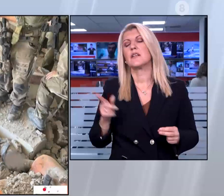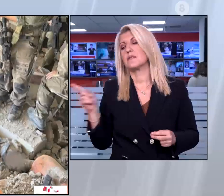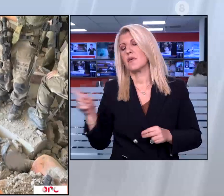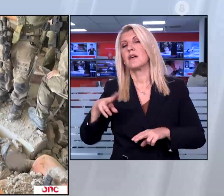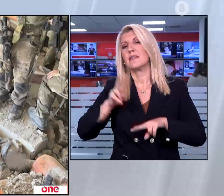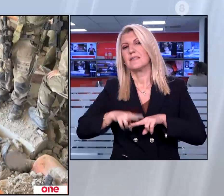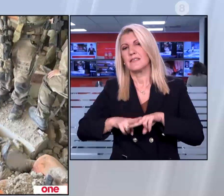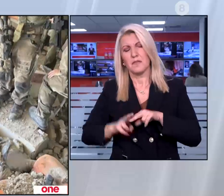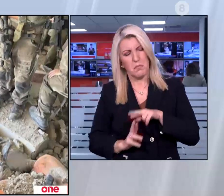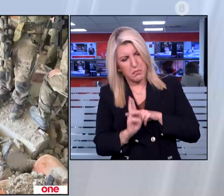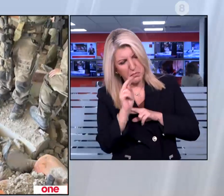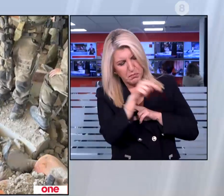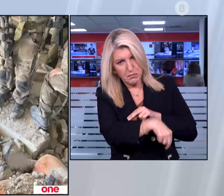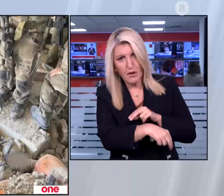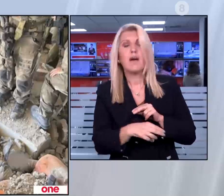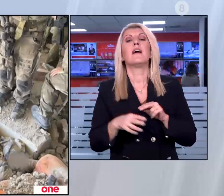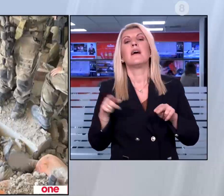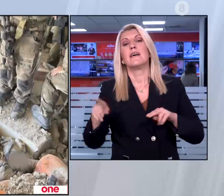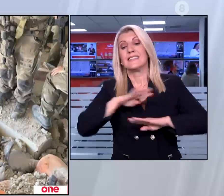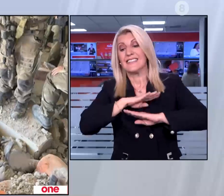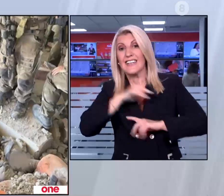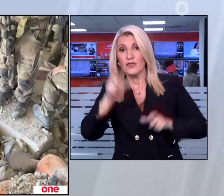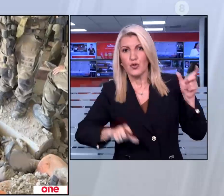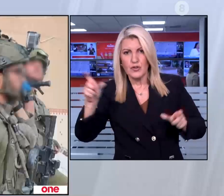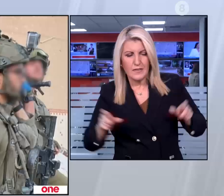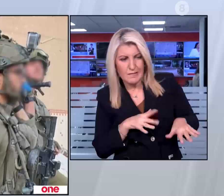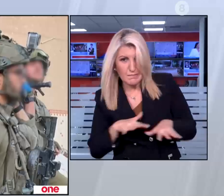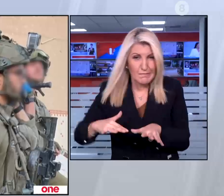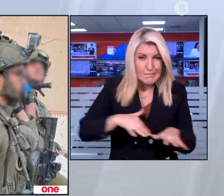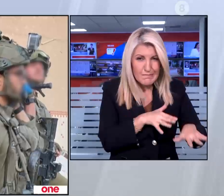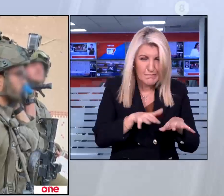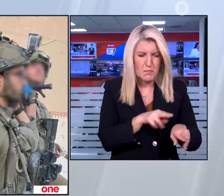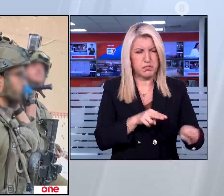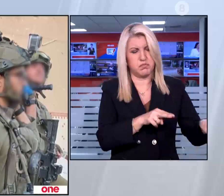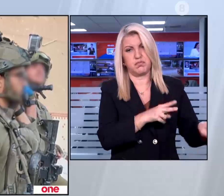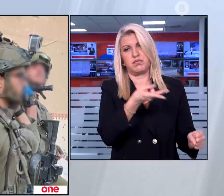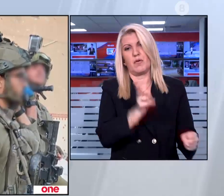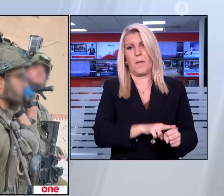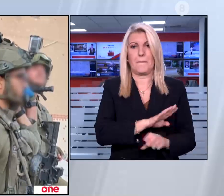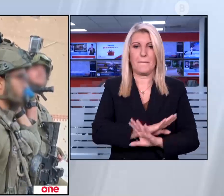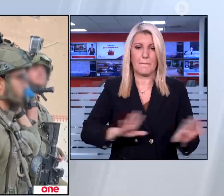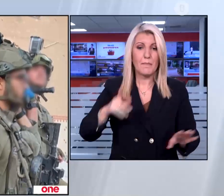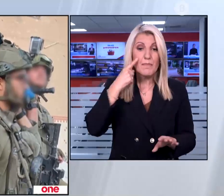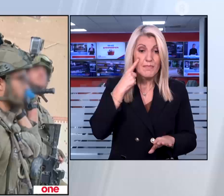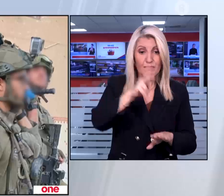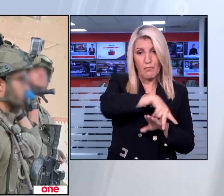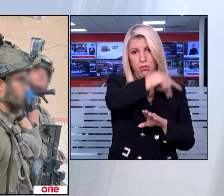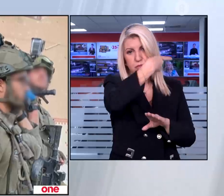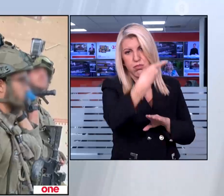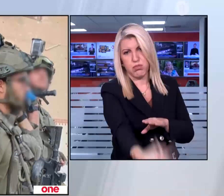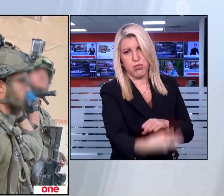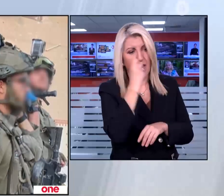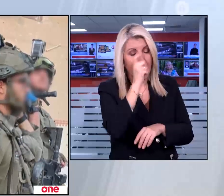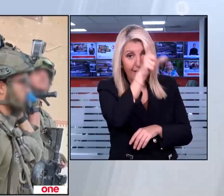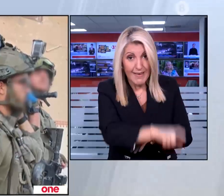του κτηρίου, στο οποίο κρύφτηκε μετά από συμπλοκή με τους Ισραηλινούς στρατιώτες. Η σωρός του κοίταται μέσα στα χαλάσματα που άφησαν πίσω τους οι Ισραηλινές